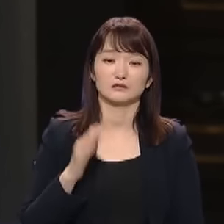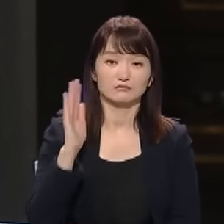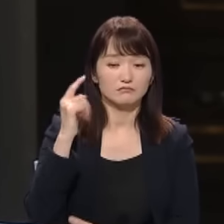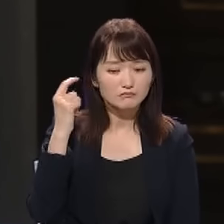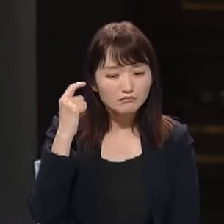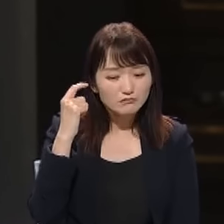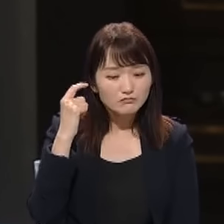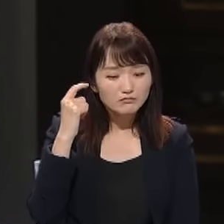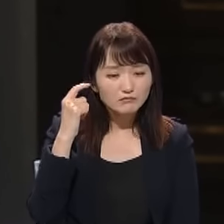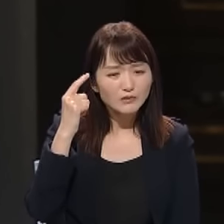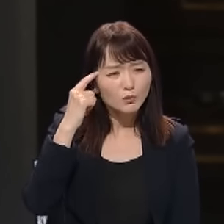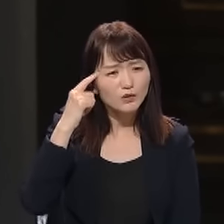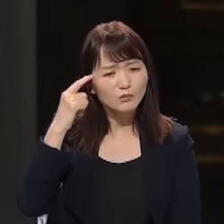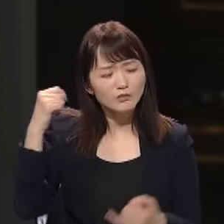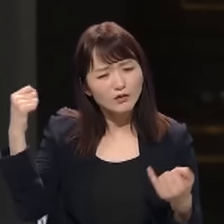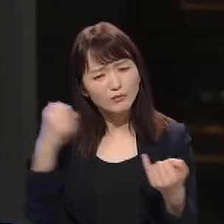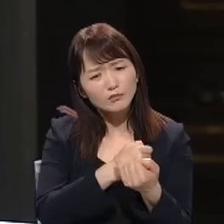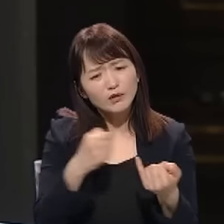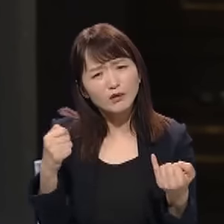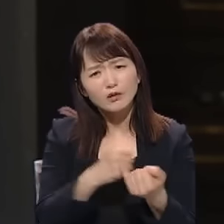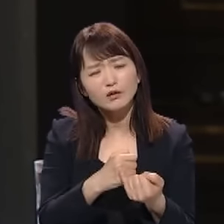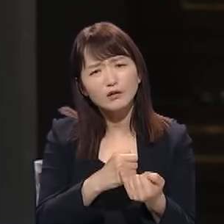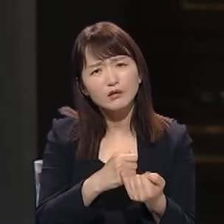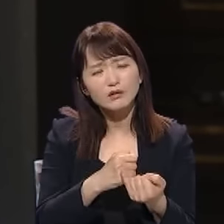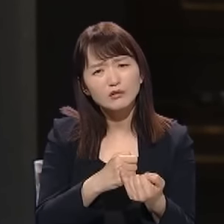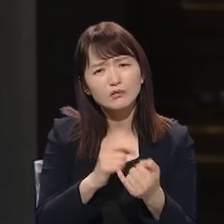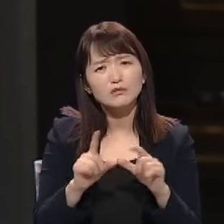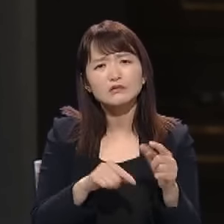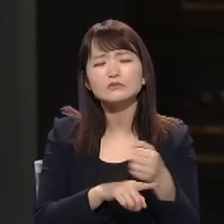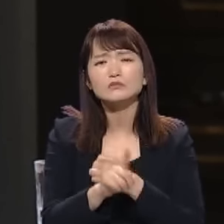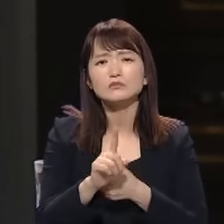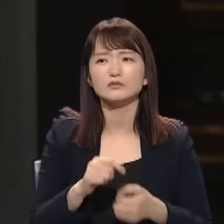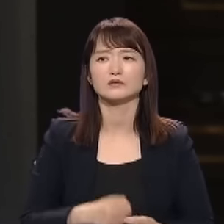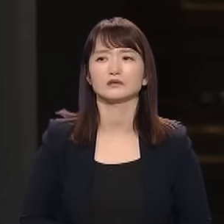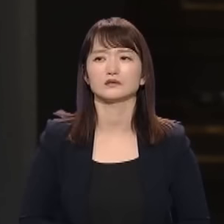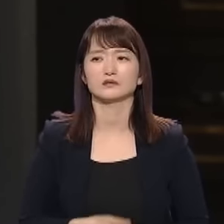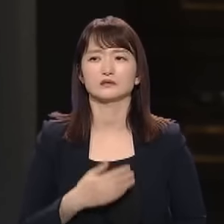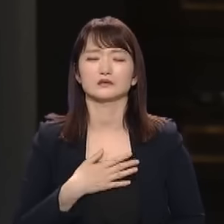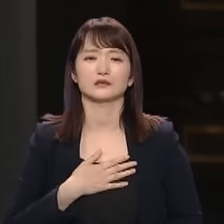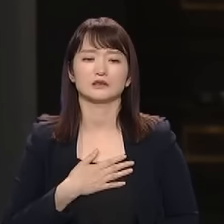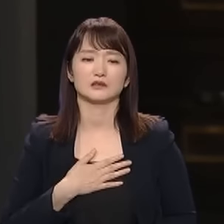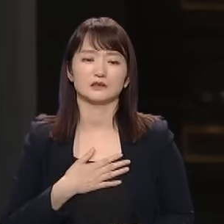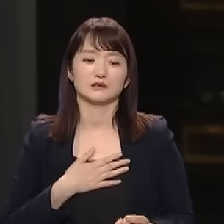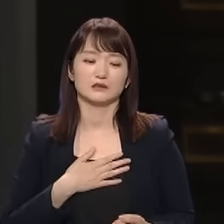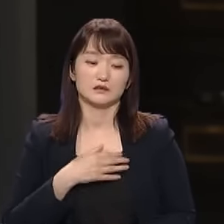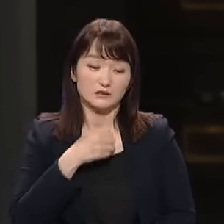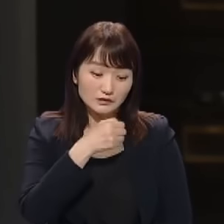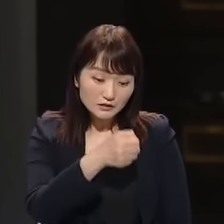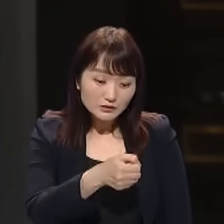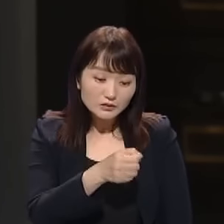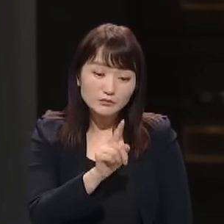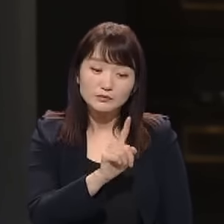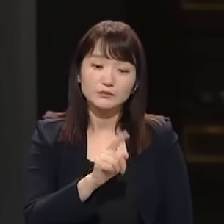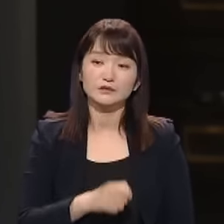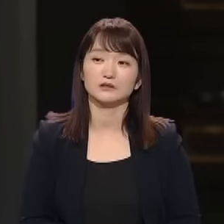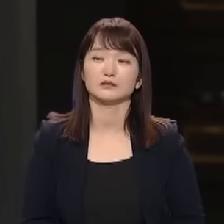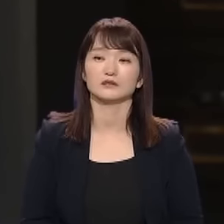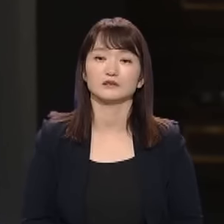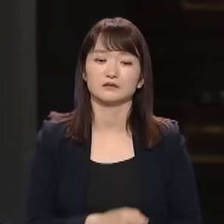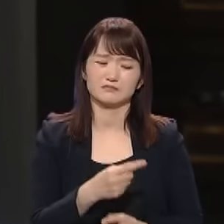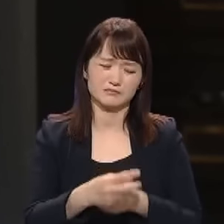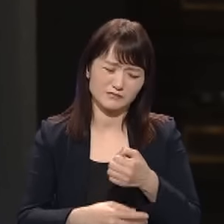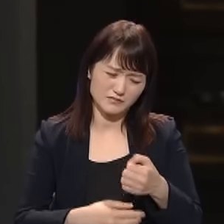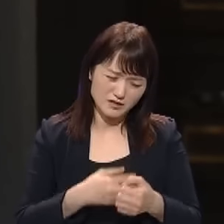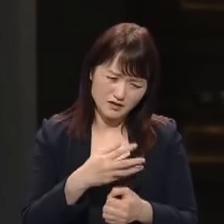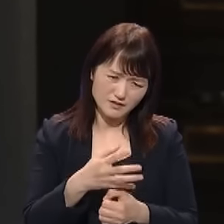아니 그걸 왜 맞고 당하고만 살까 싶었는데 제가 인터뷰를 하면 할수록 그 몇십 년